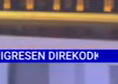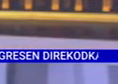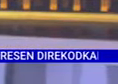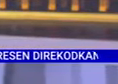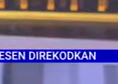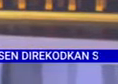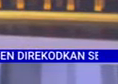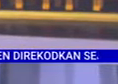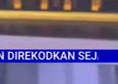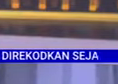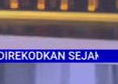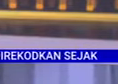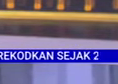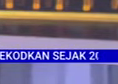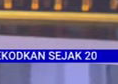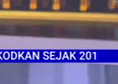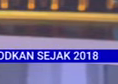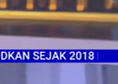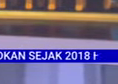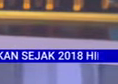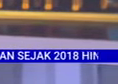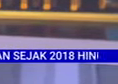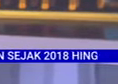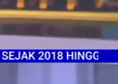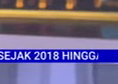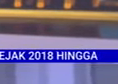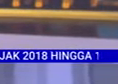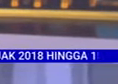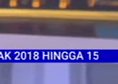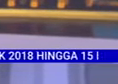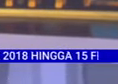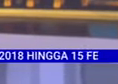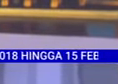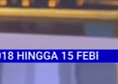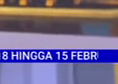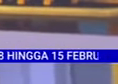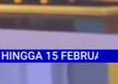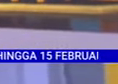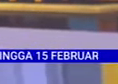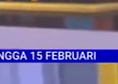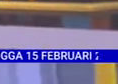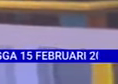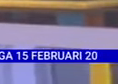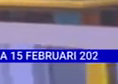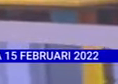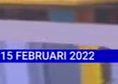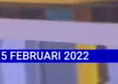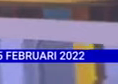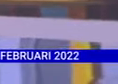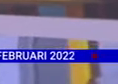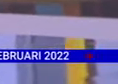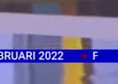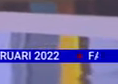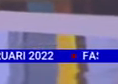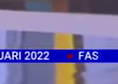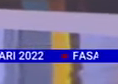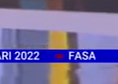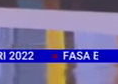berita wilayah 17 March 2012 by disini dapatkan perkembangan Shahih sepanjang masa mulai